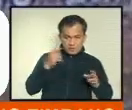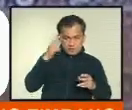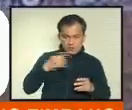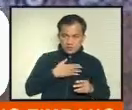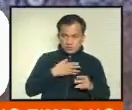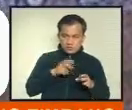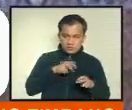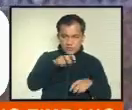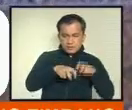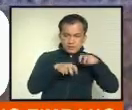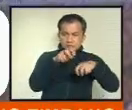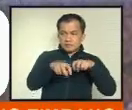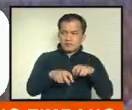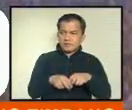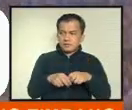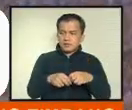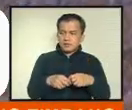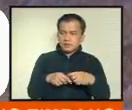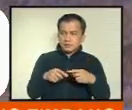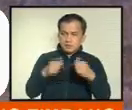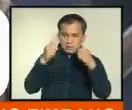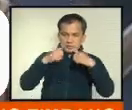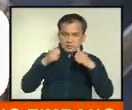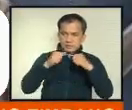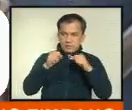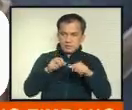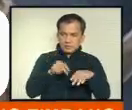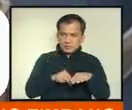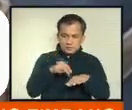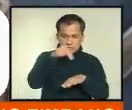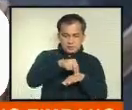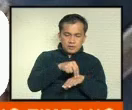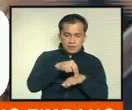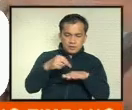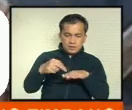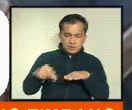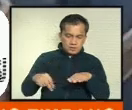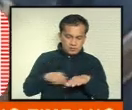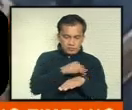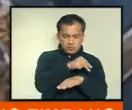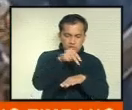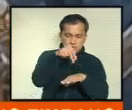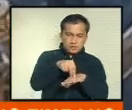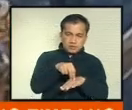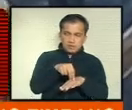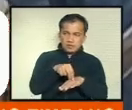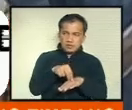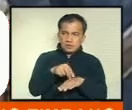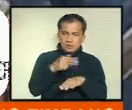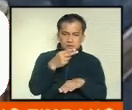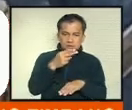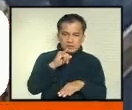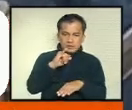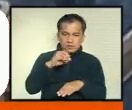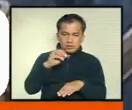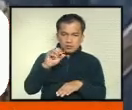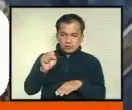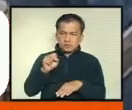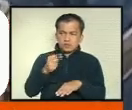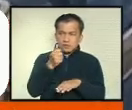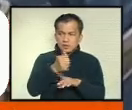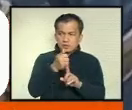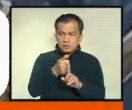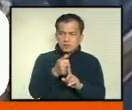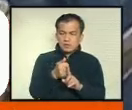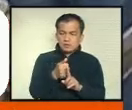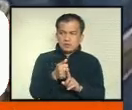gustong sumampa. Sa likod po niyan, as agreed, pwede po sila sumampa, ganun. Pero bahala na po yung mga ihos doon. Sa kanila na